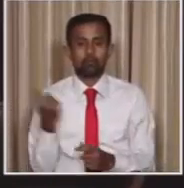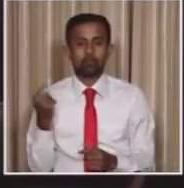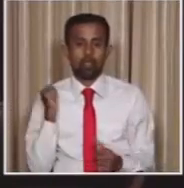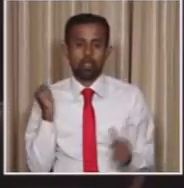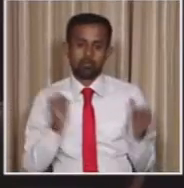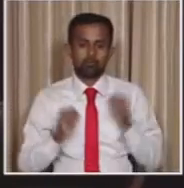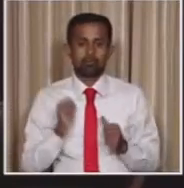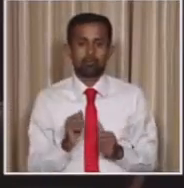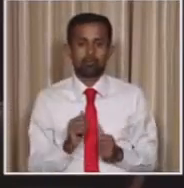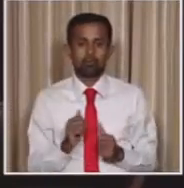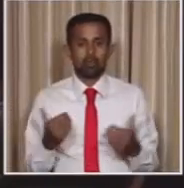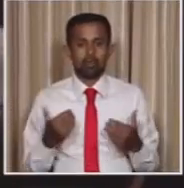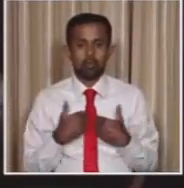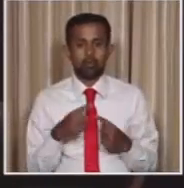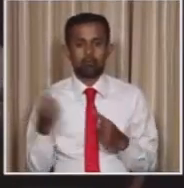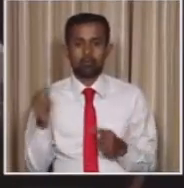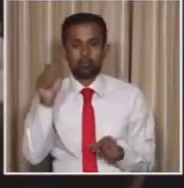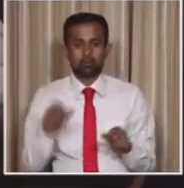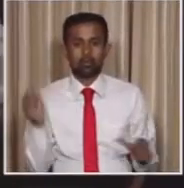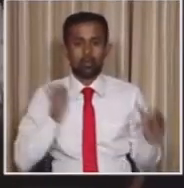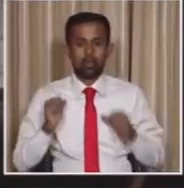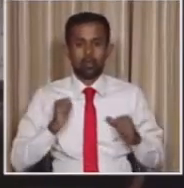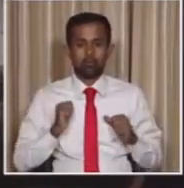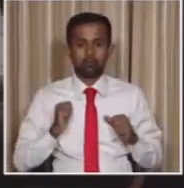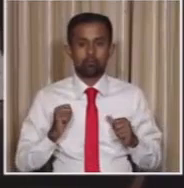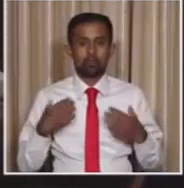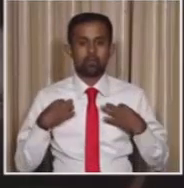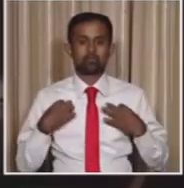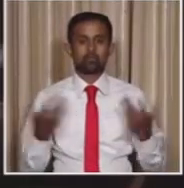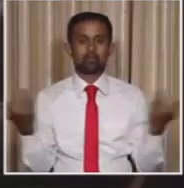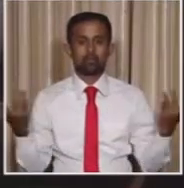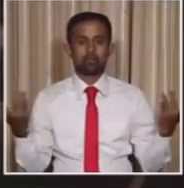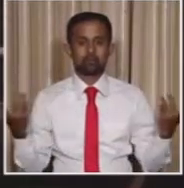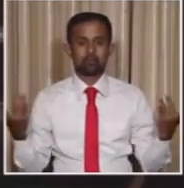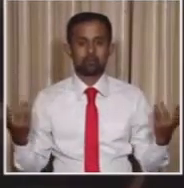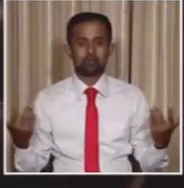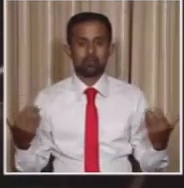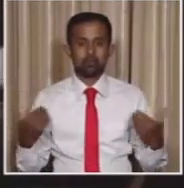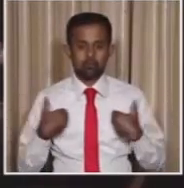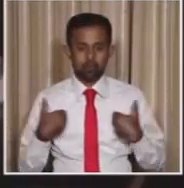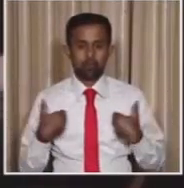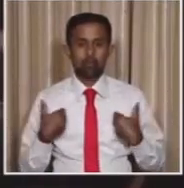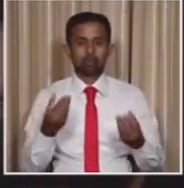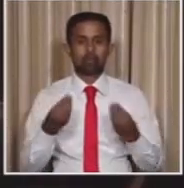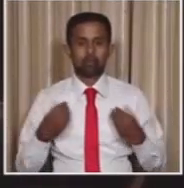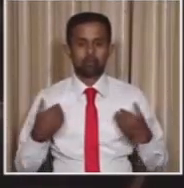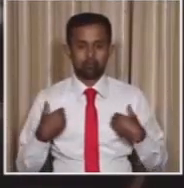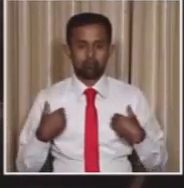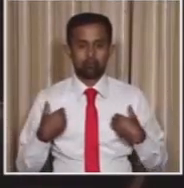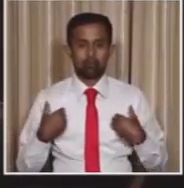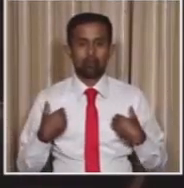මාර කෙලිය දැන් අපිට එහෙම අනුන්ගේ ඇඳුම් අඳින්න ගියොත් මට අඳින්න කාගේවත් ඇඳුම් නැති වෙනවා ඇයි ඉතින් අමර මොකද්ද දෙන්න ඉන්නේ මගේ